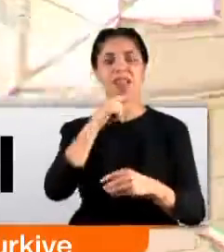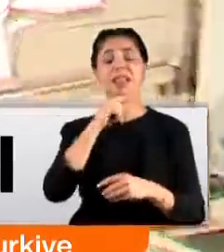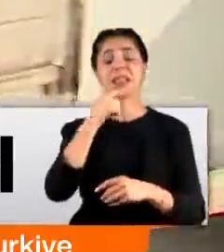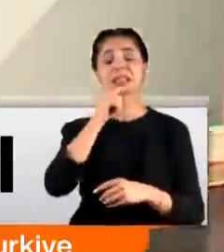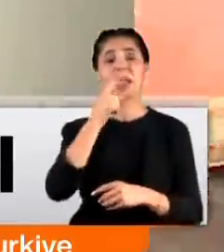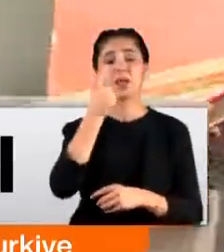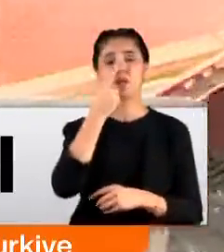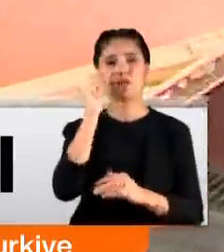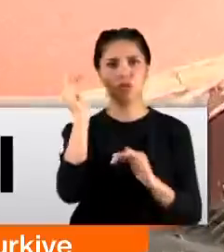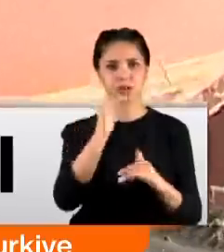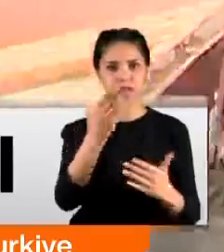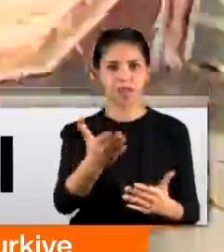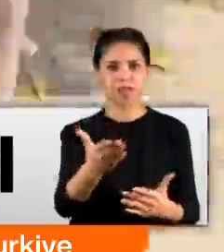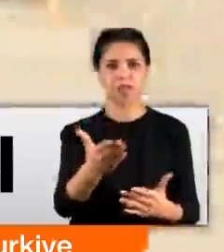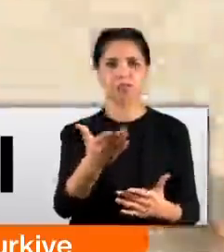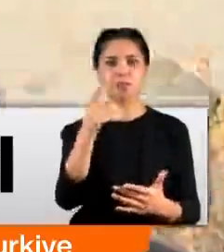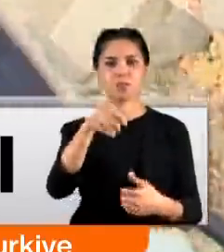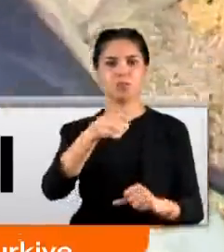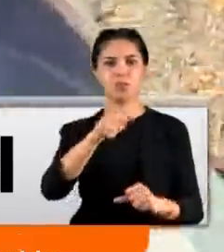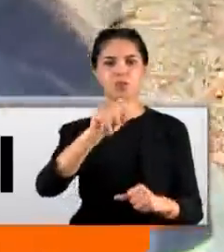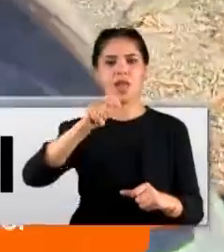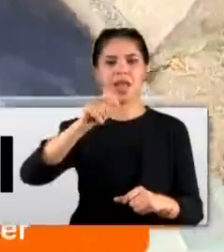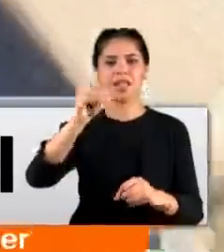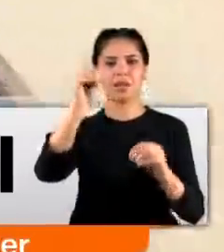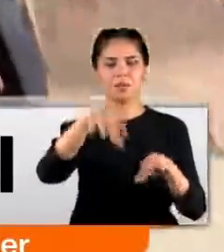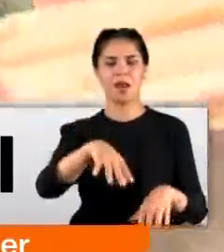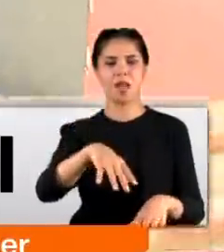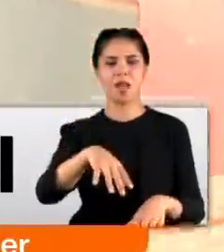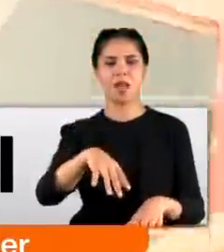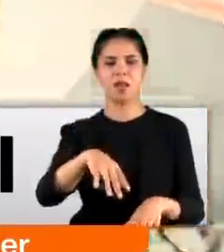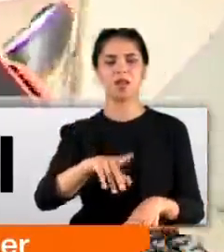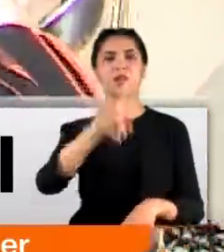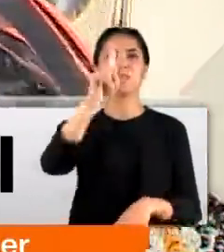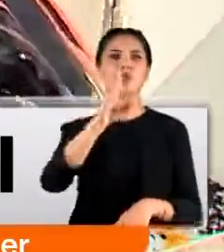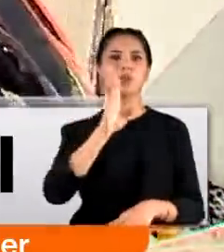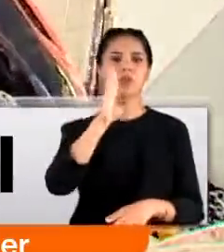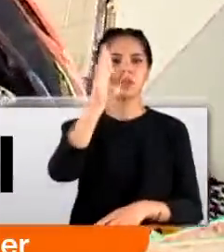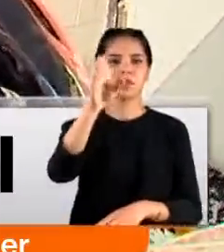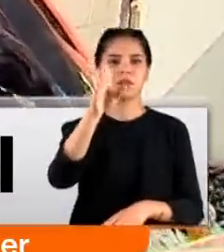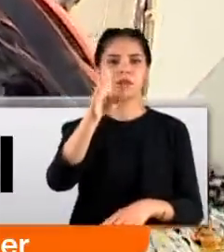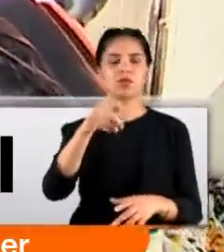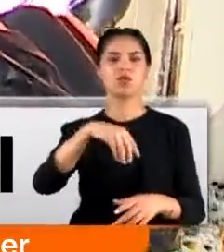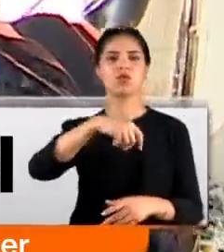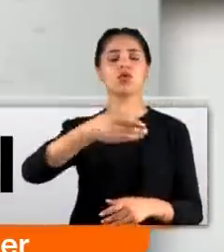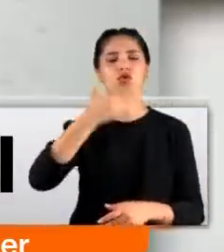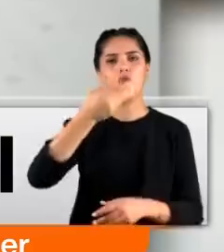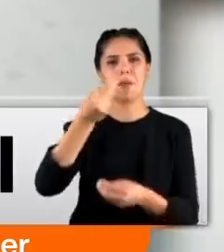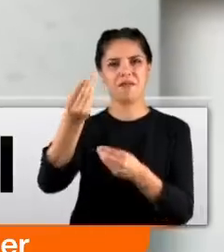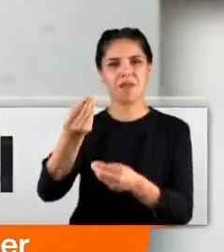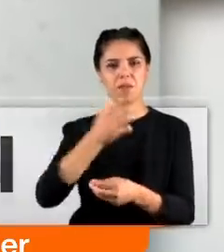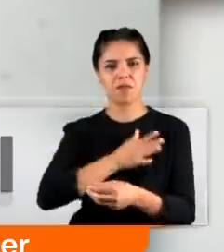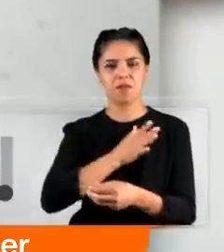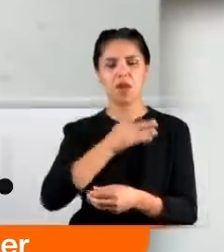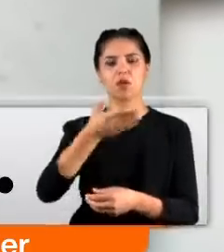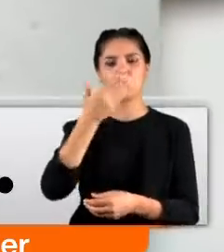bu adrese geldi. Ancak motorun üstünde anahtarını bıraktı ve yukarı çıkarak çorbalarını teslim etmeye gitti.